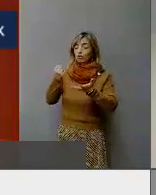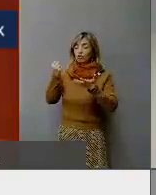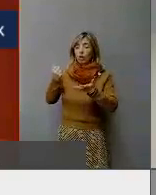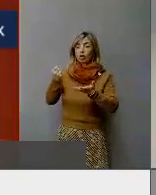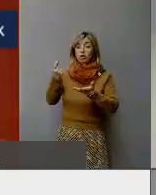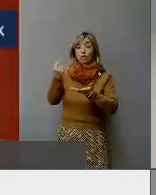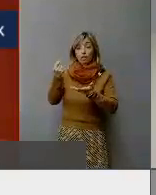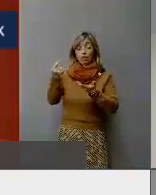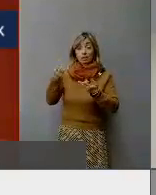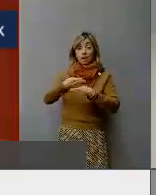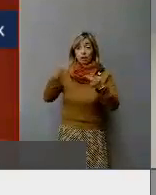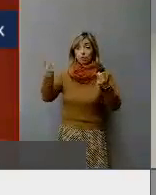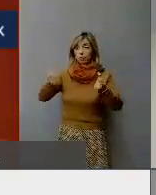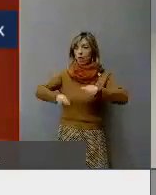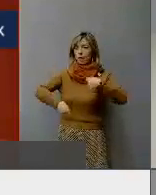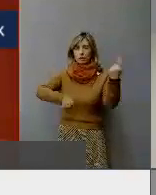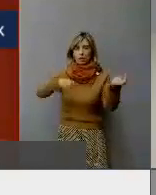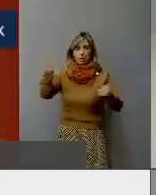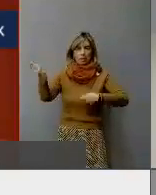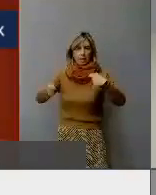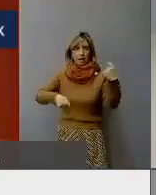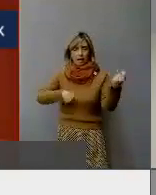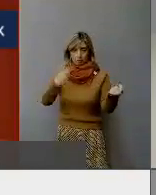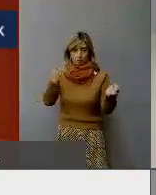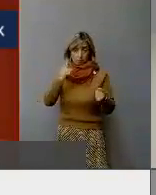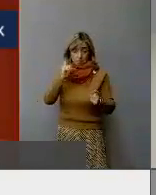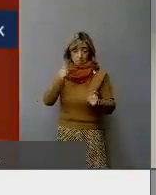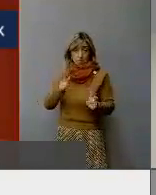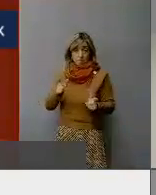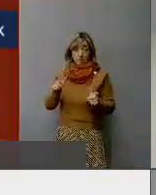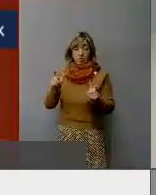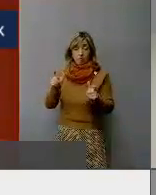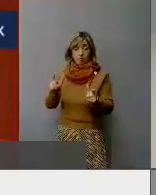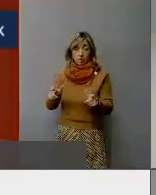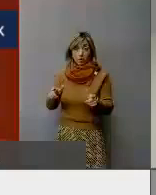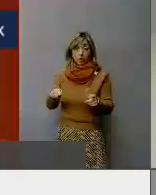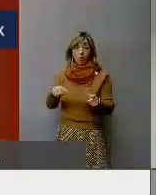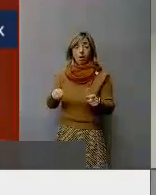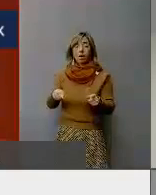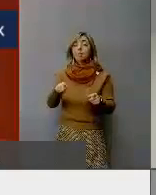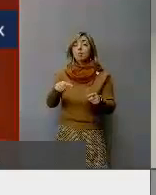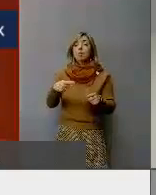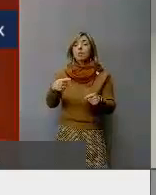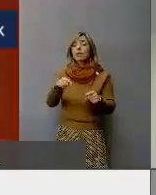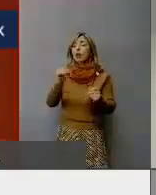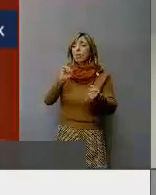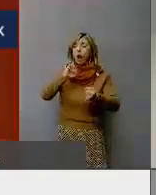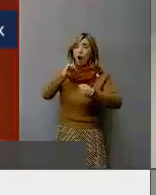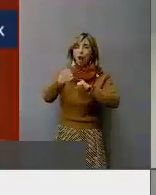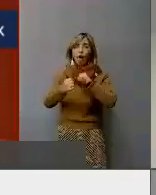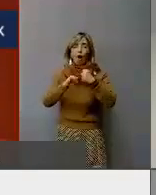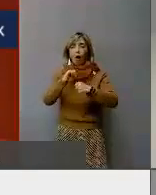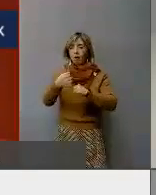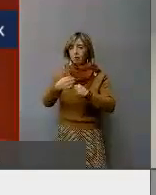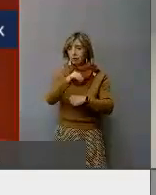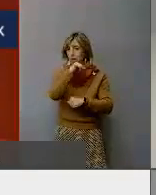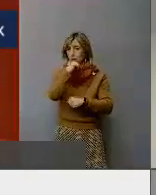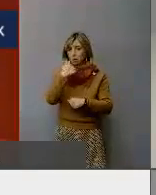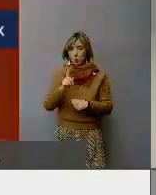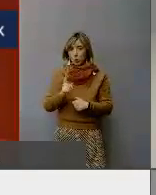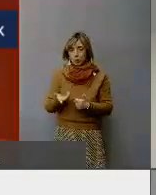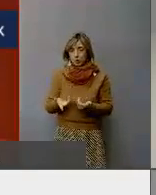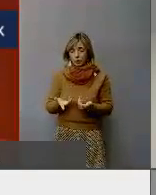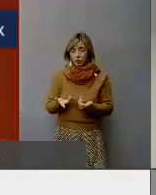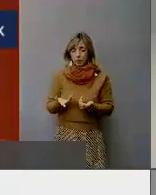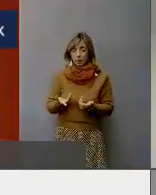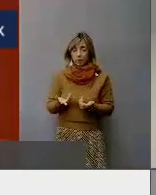pubblico e finanziarie e raramente utilizzata in questa inutile lotta a un degrado un degrado che risulta un miraggio se